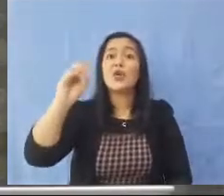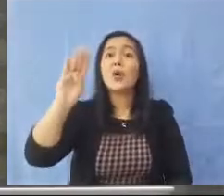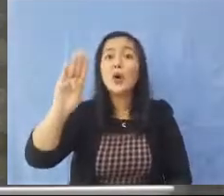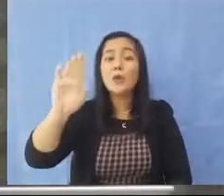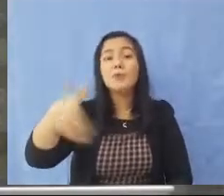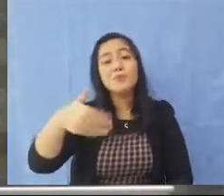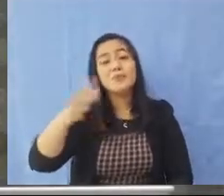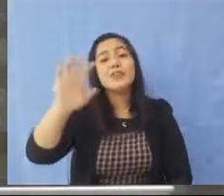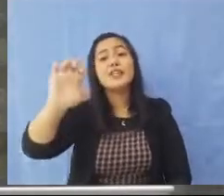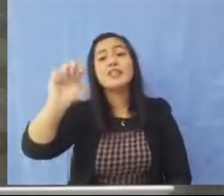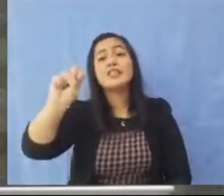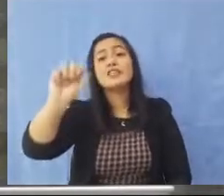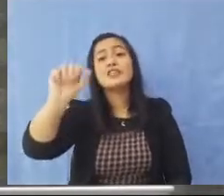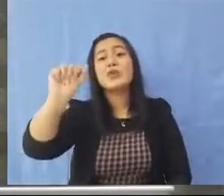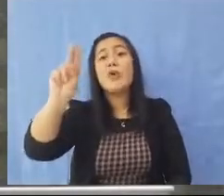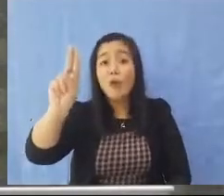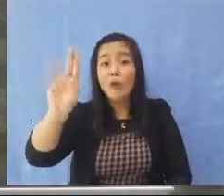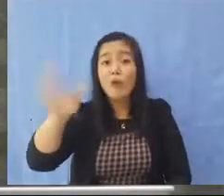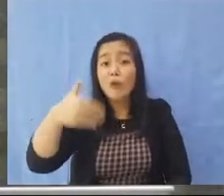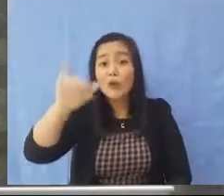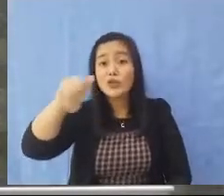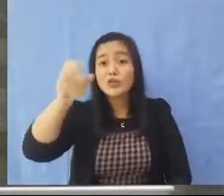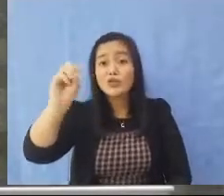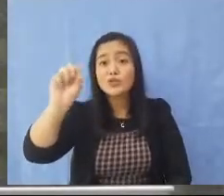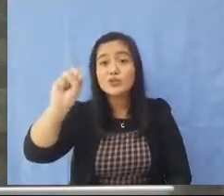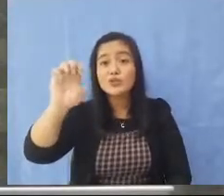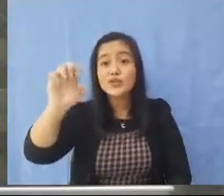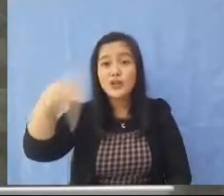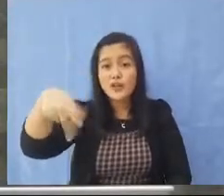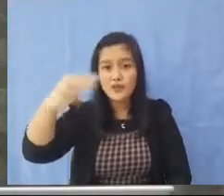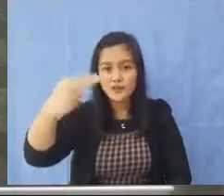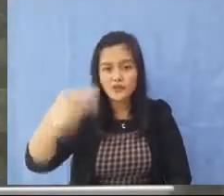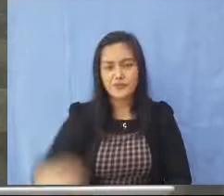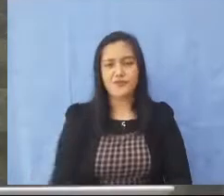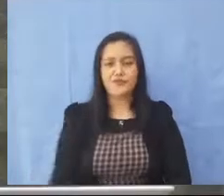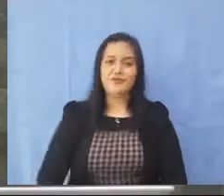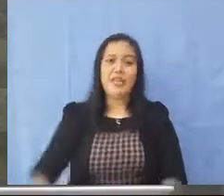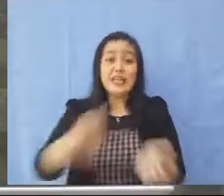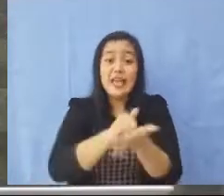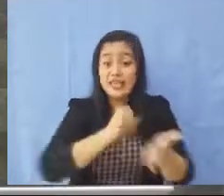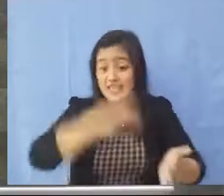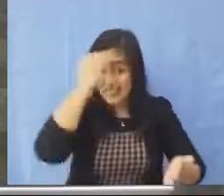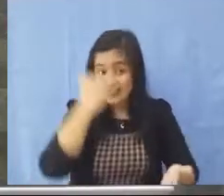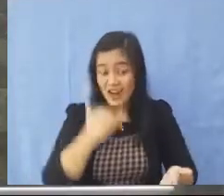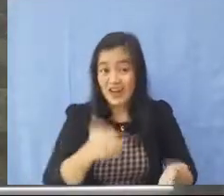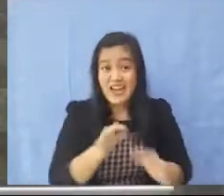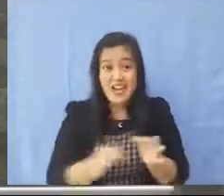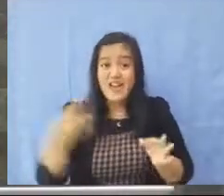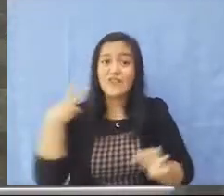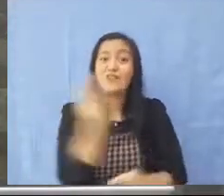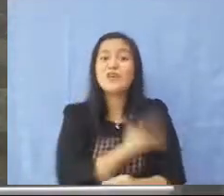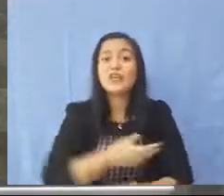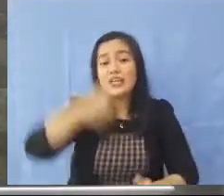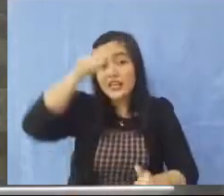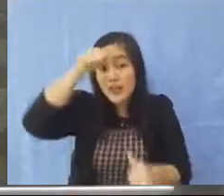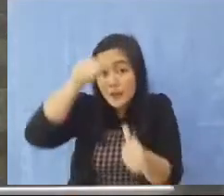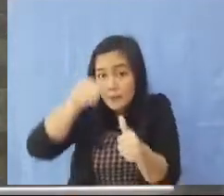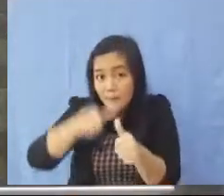ba sa Sunday school, kung maaalala nyo po sa Sunday school, makikita natin up till this time, itinuturo po